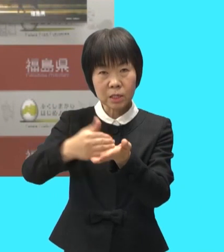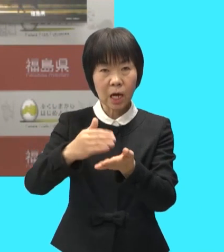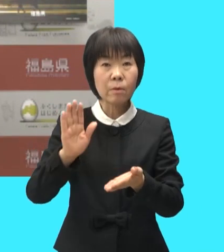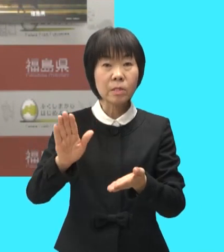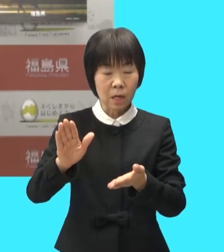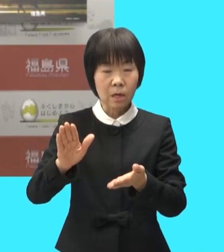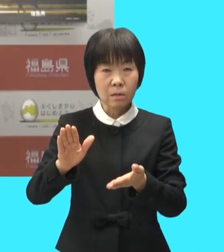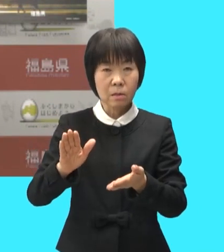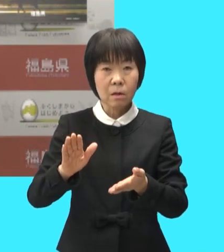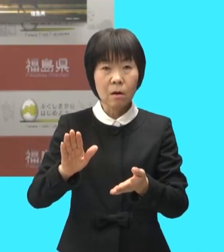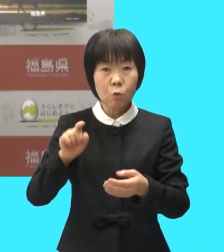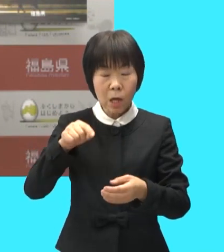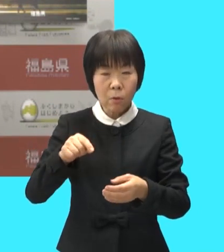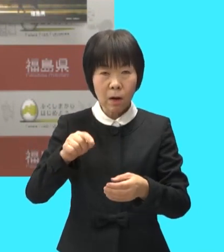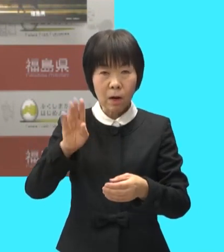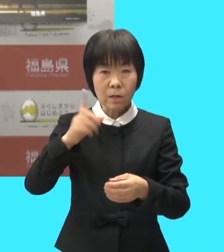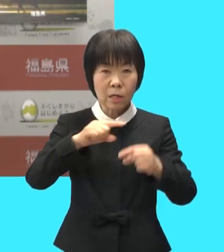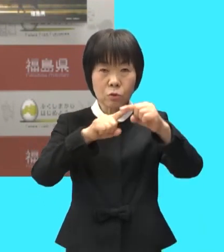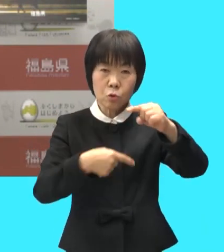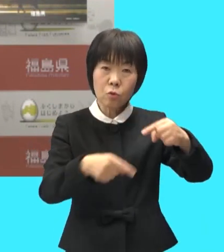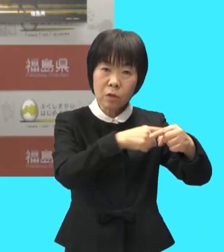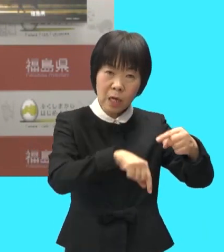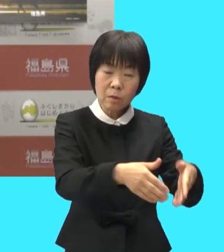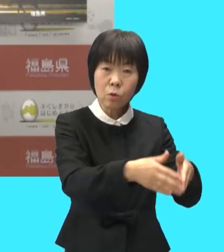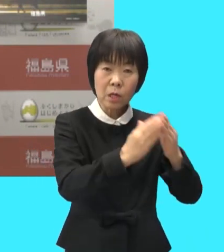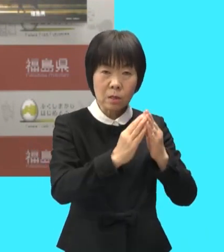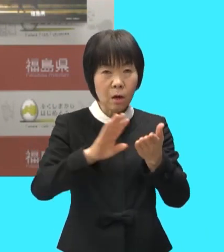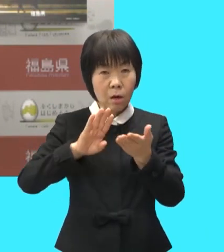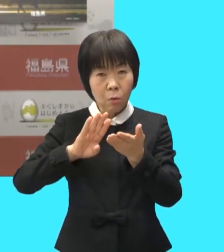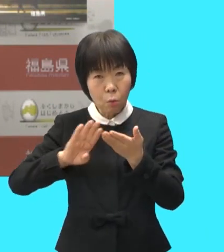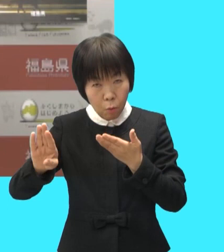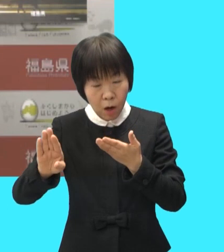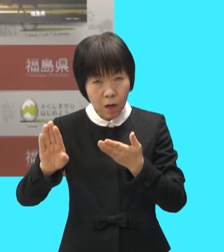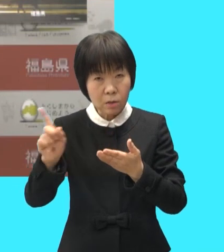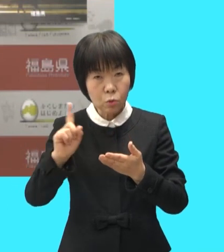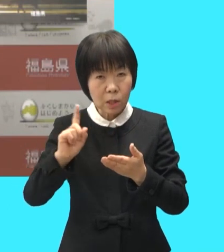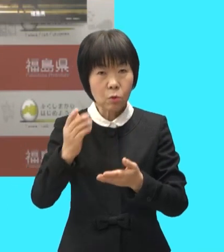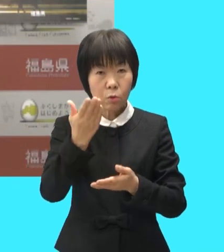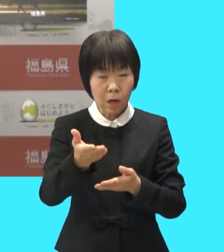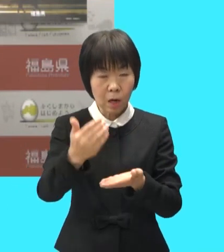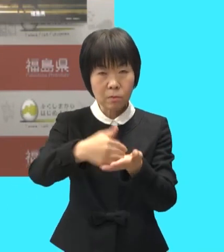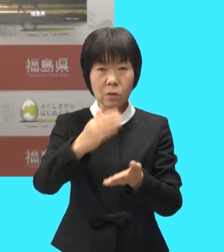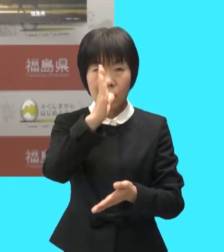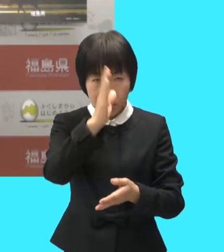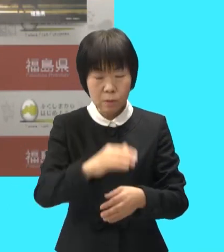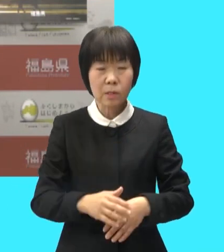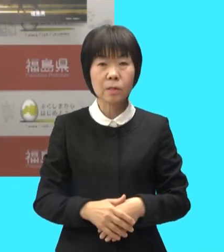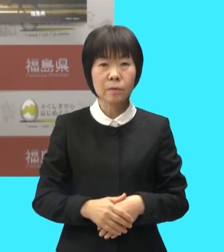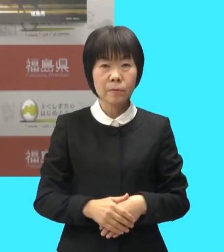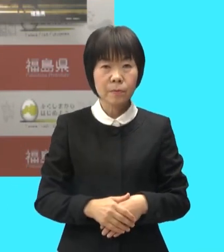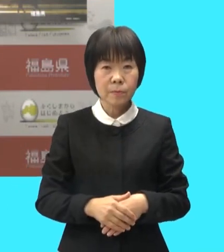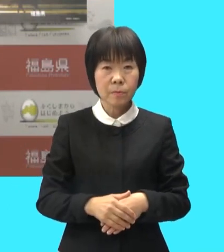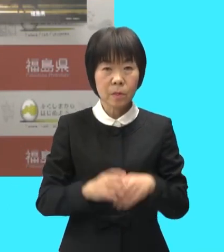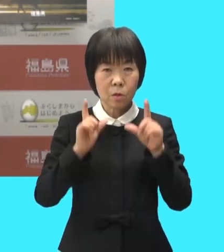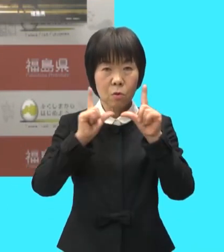ども、これは県庁内に設けるのか、あるいはそういう外郭的なものを設けるのか、NPO なのか、その辺の部分をお話しいただければと思うんです。